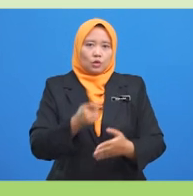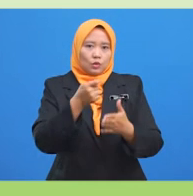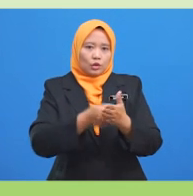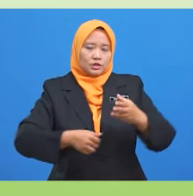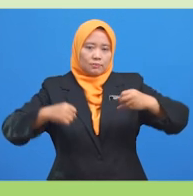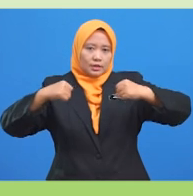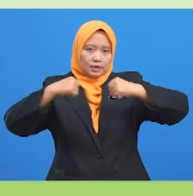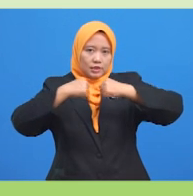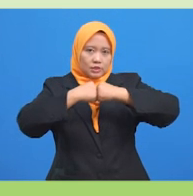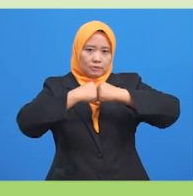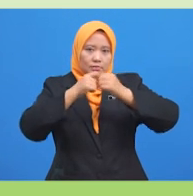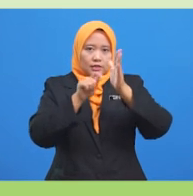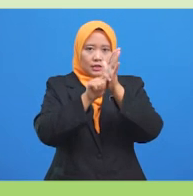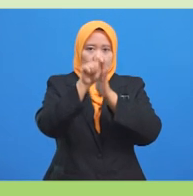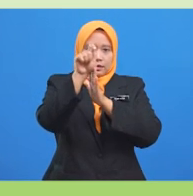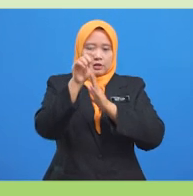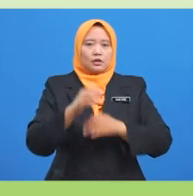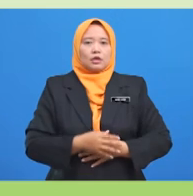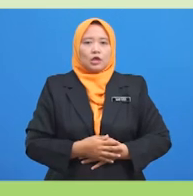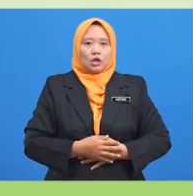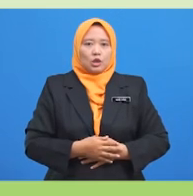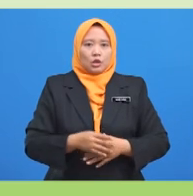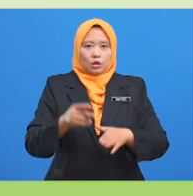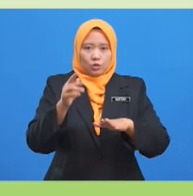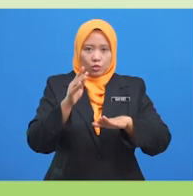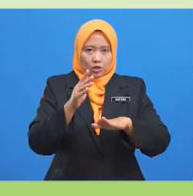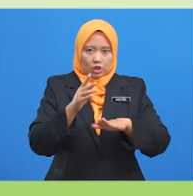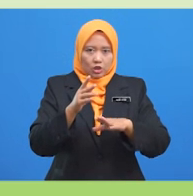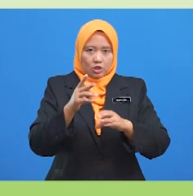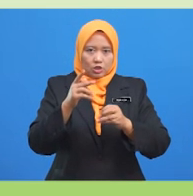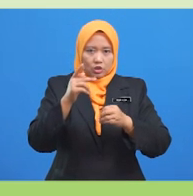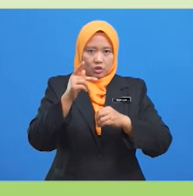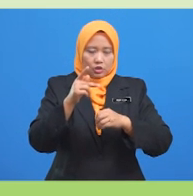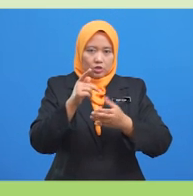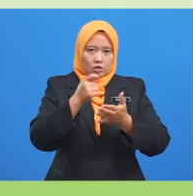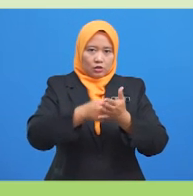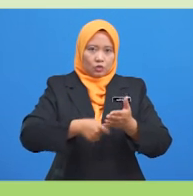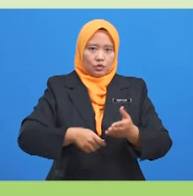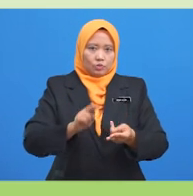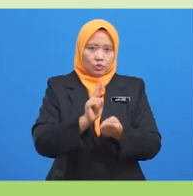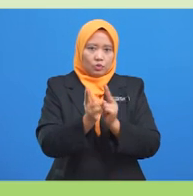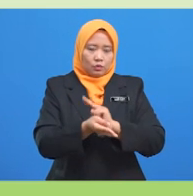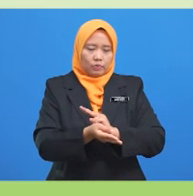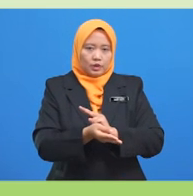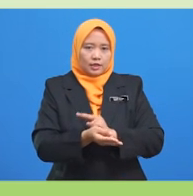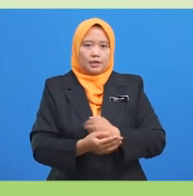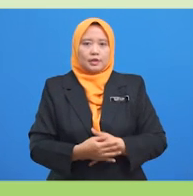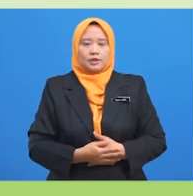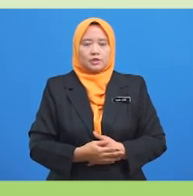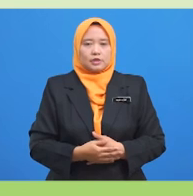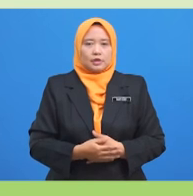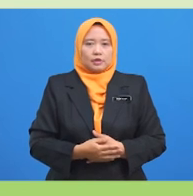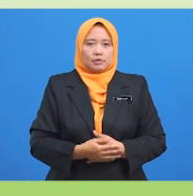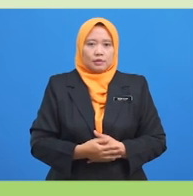berubah purata menurun dan mencapai minimum pada 5 unit output. Pada output